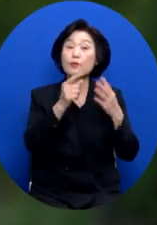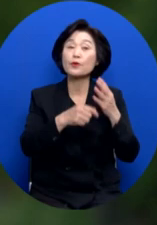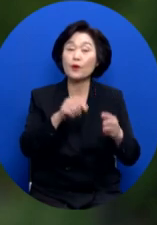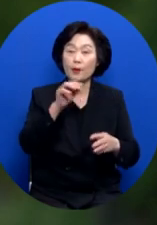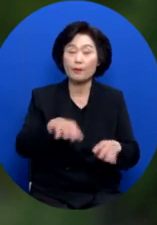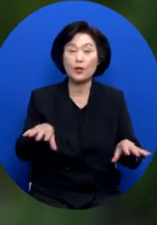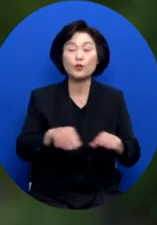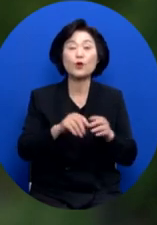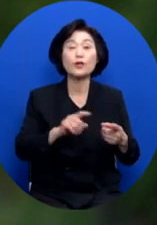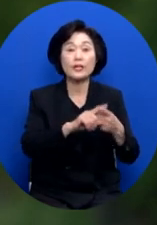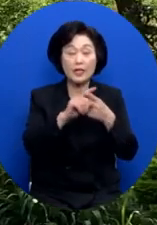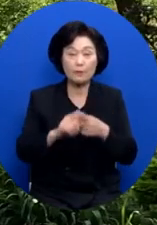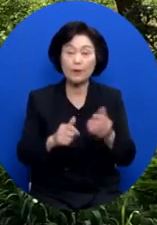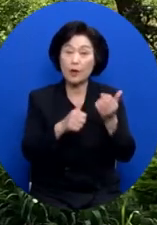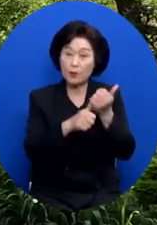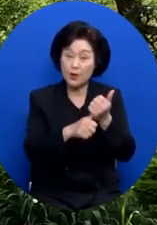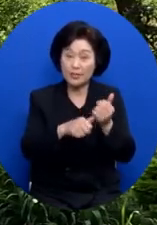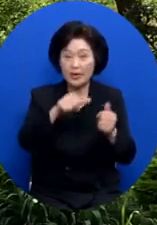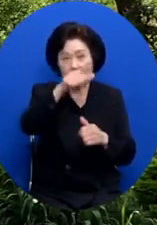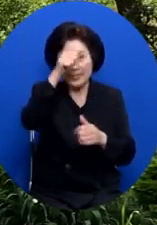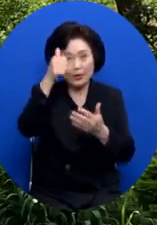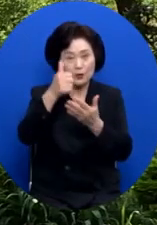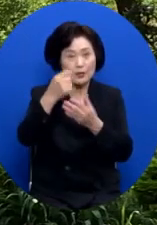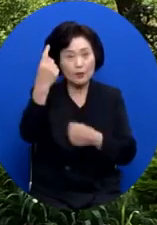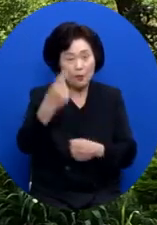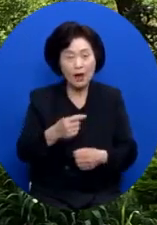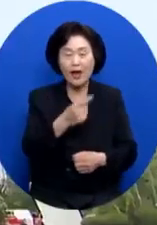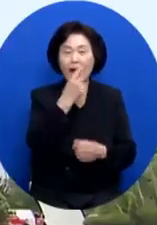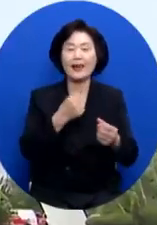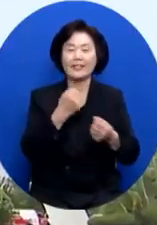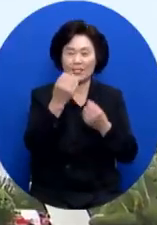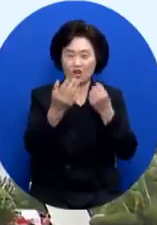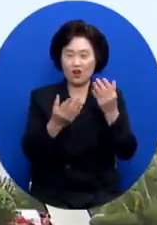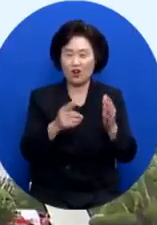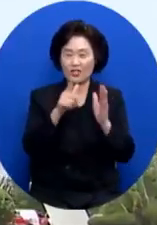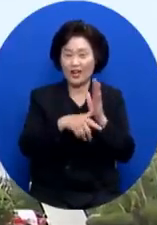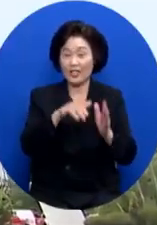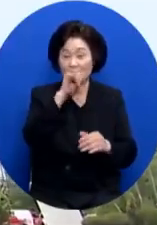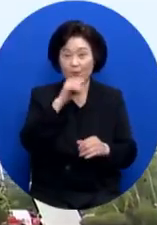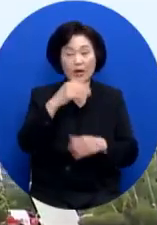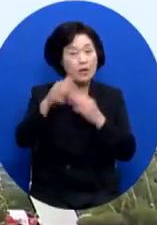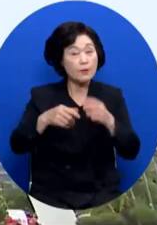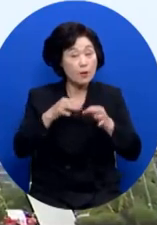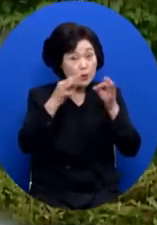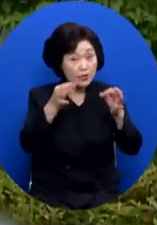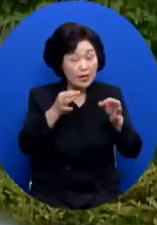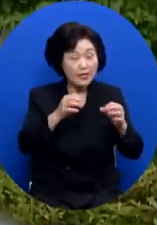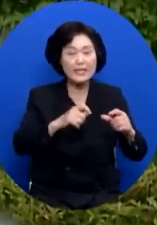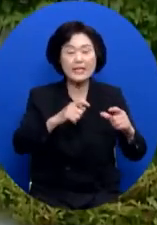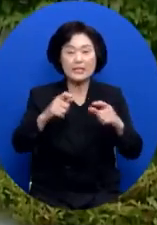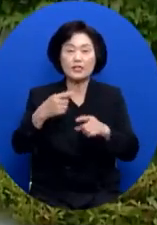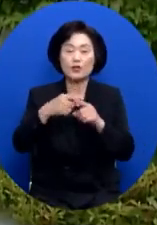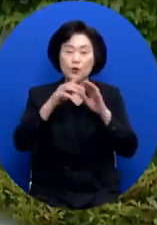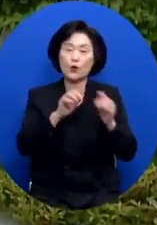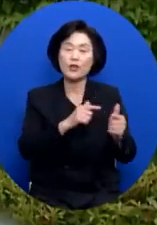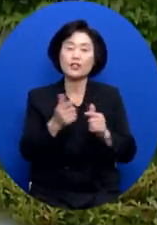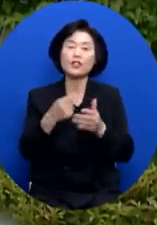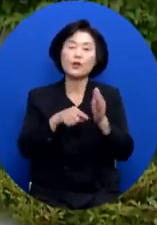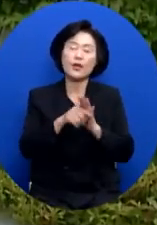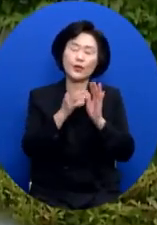총연합회 부회장 김동찬 장로가 출연해 간증을 나눴으며 콜링갓은 광주 지역교회를 위해